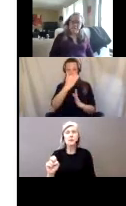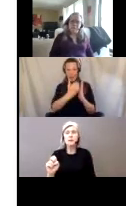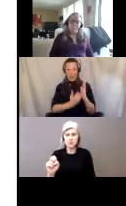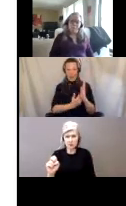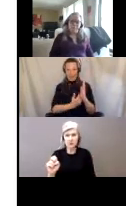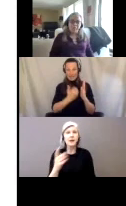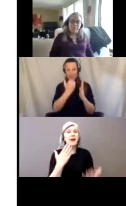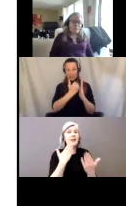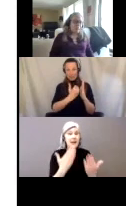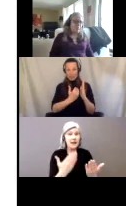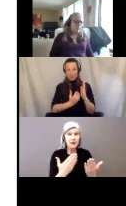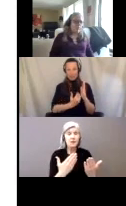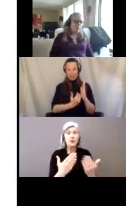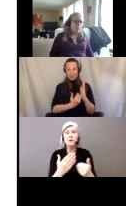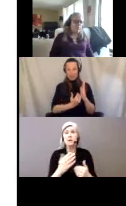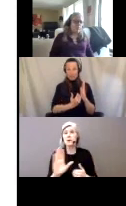Revenons aux questions de notre liste.